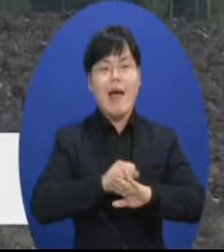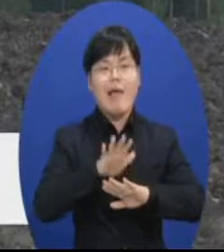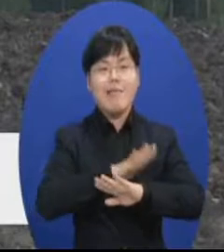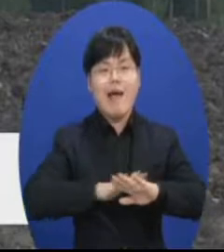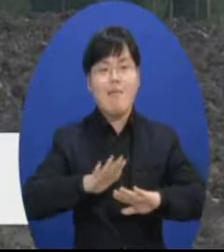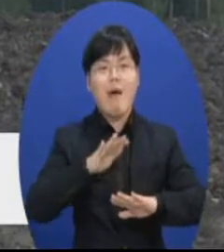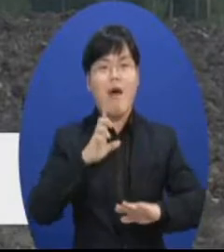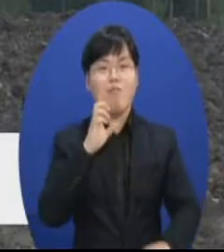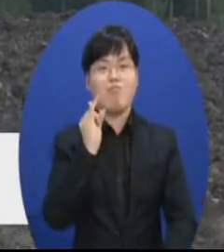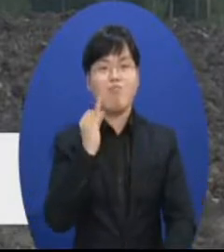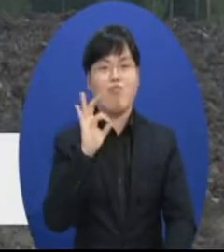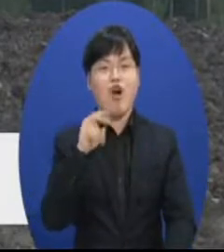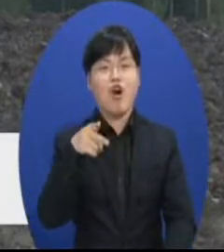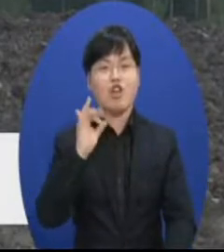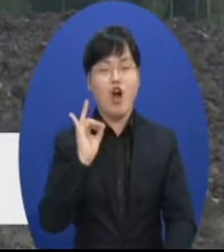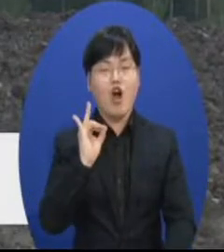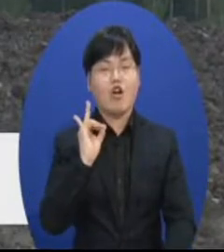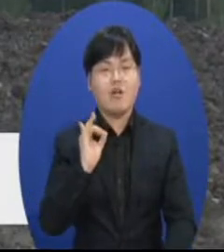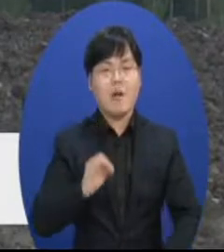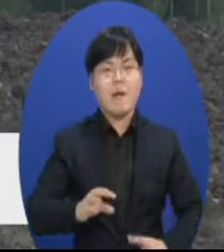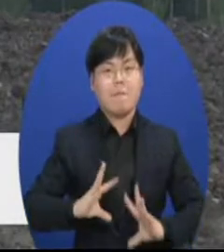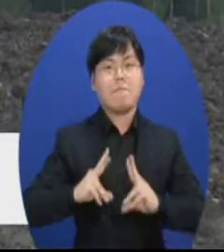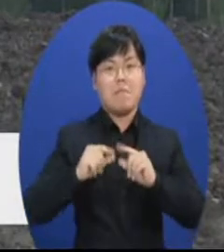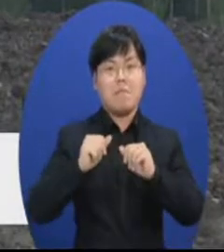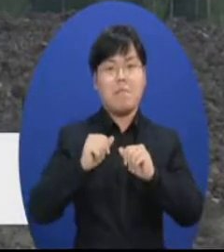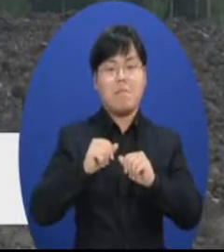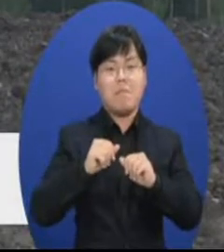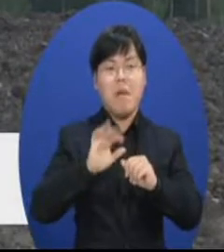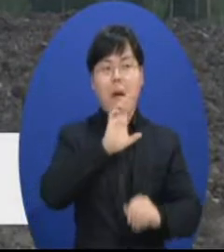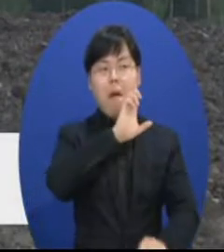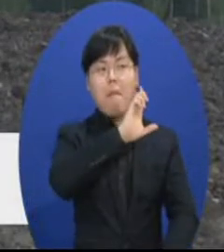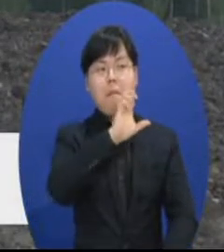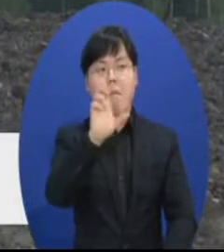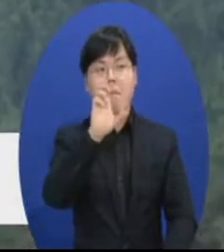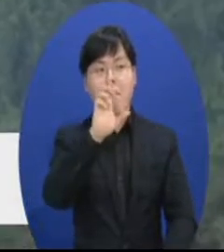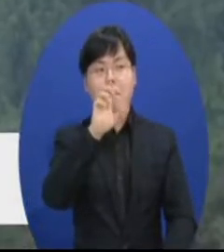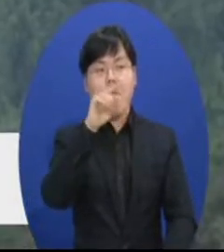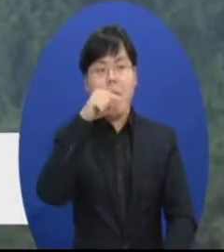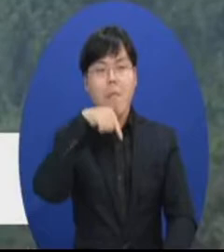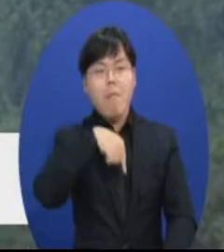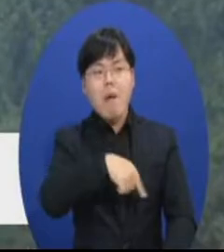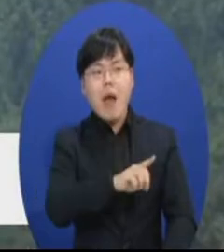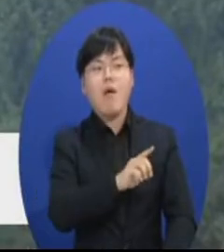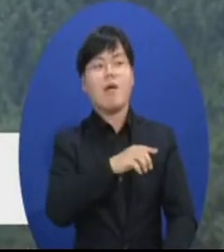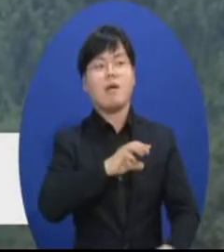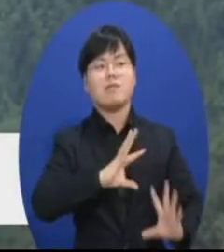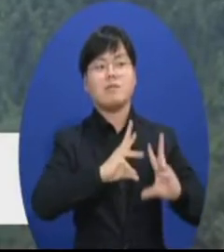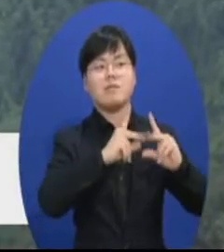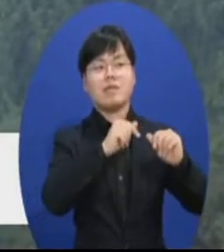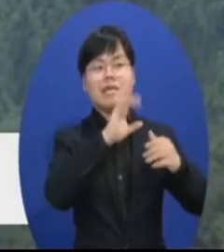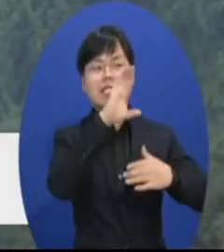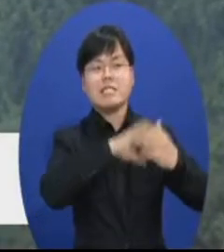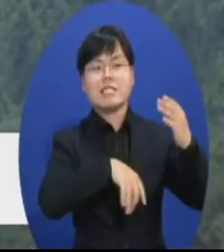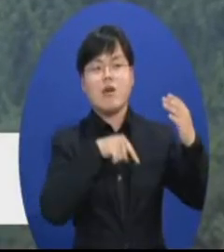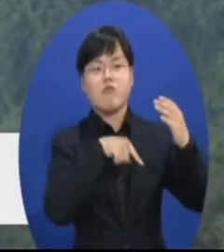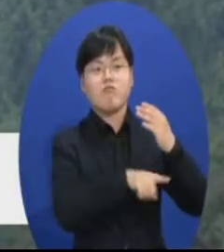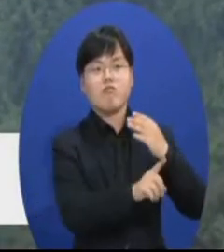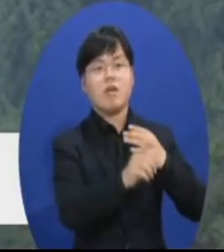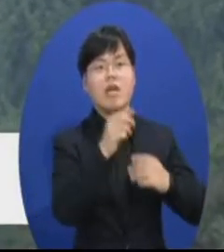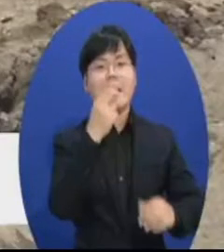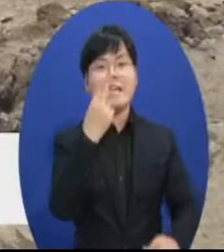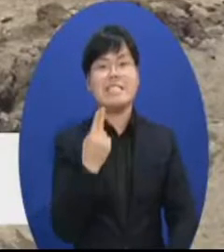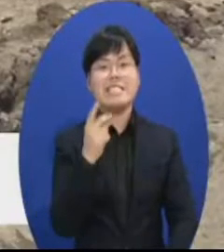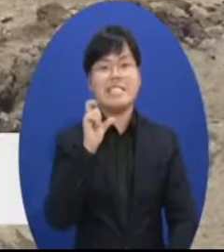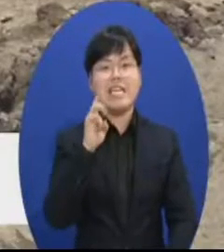нөхөн сэргээлтийг хийсэн байна. Түүний дотор байгаль хамгаалах нөхөн сэргээлтийн тусгаасанд байршуулсан барьцааны мөнгөөр анх удаа Архангай аймгийн Цэнхэр суманд